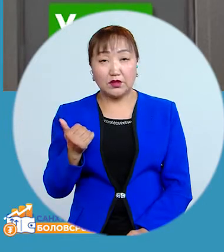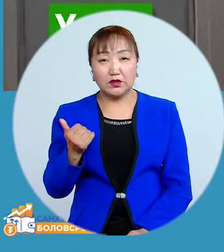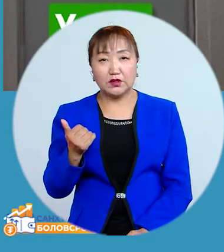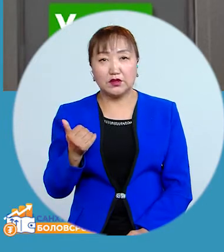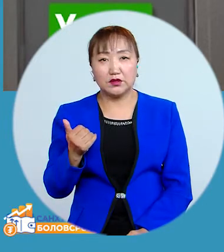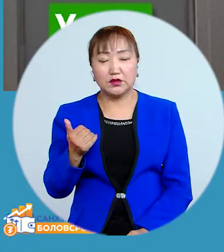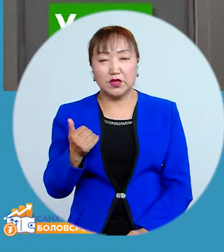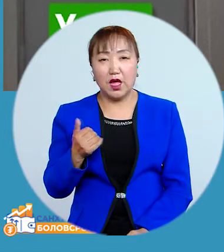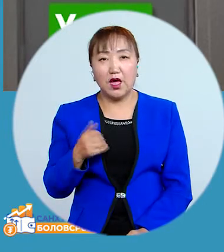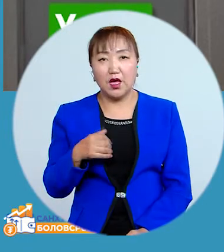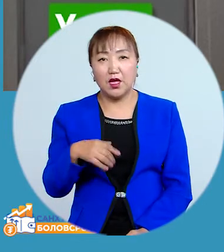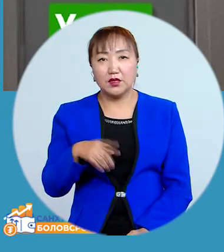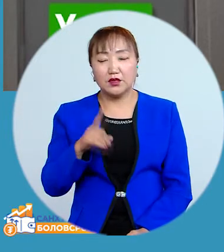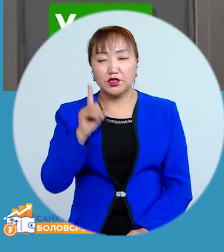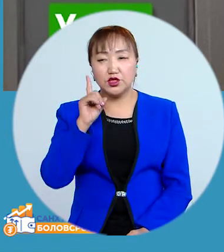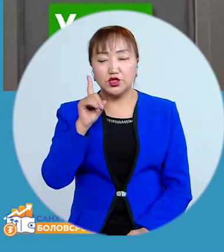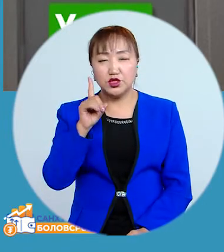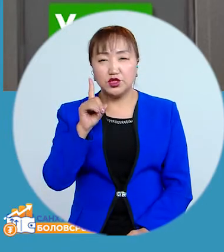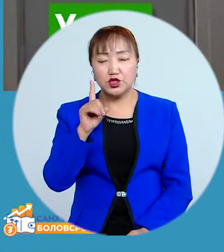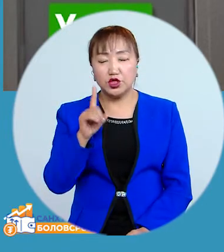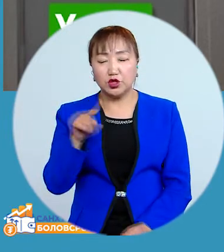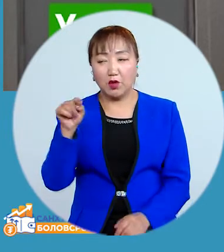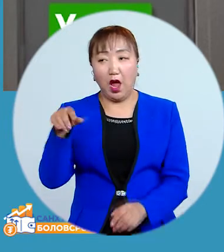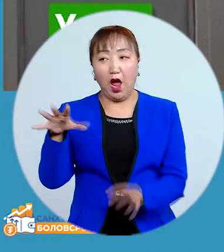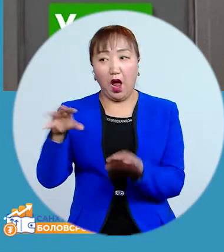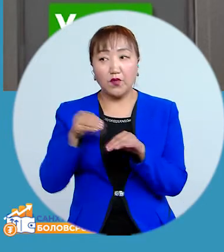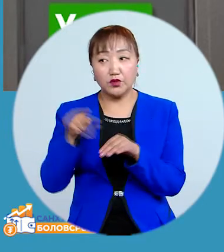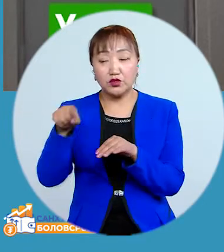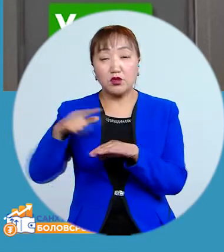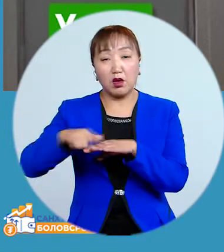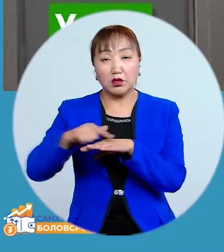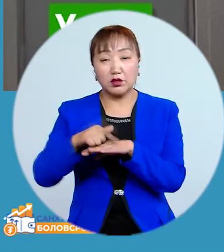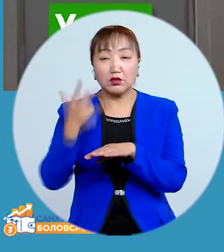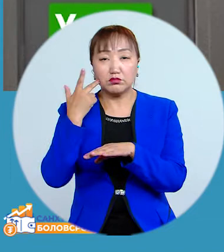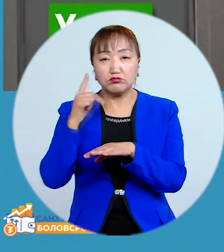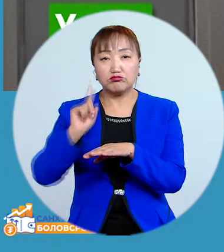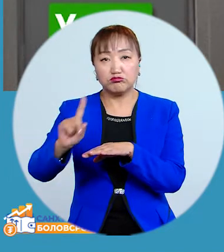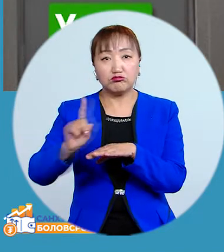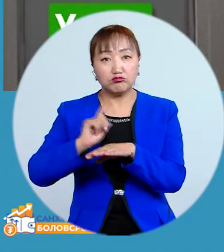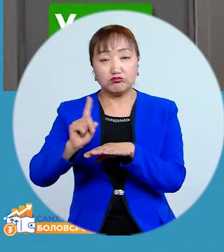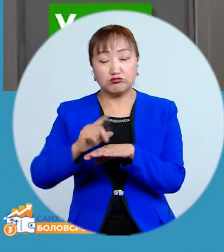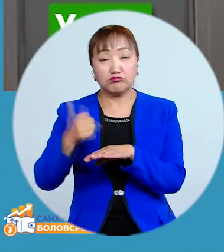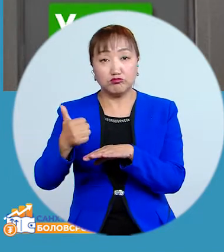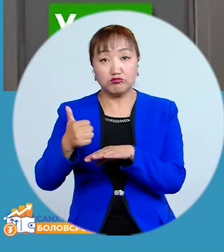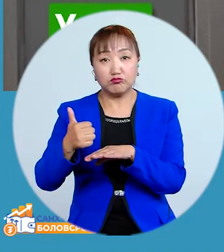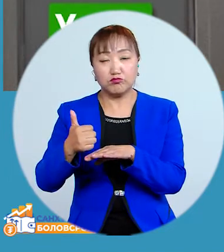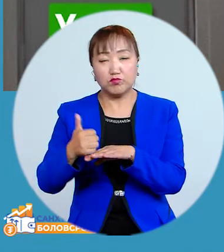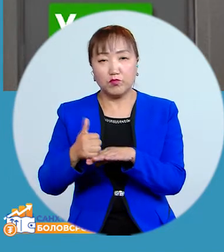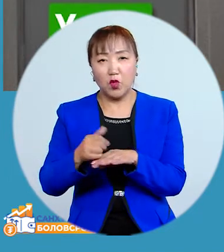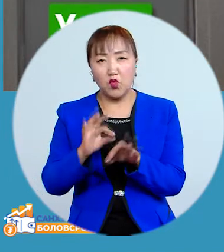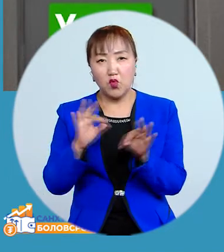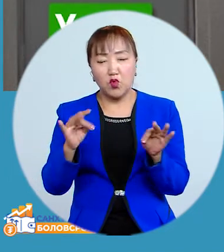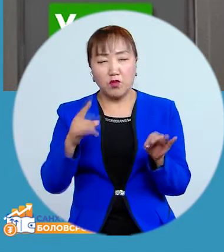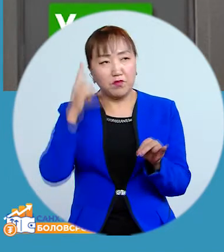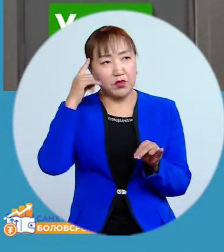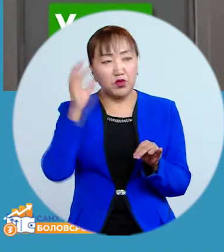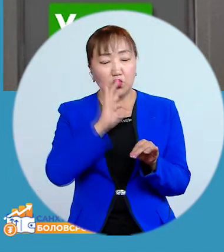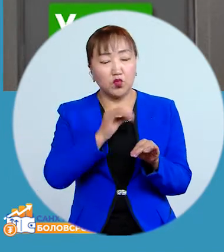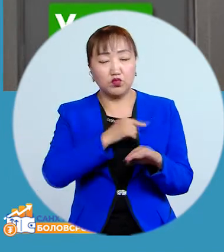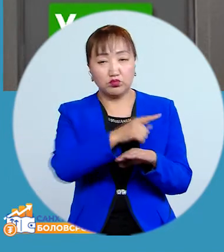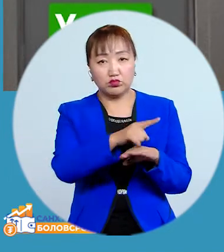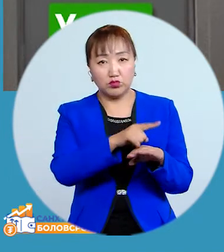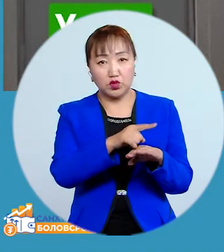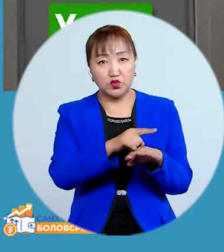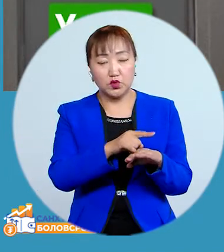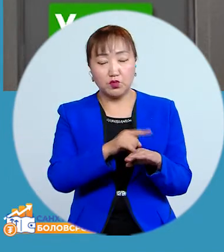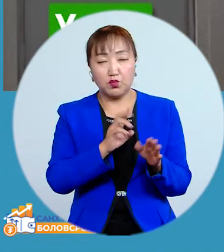ирсэн ATM дээр очиж байвал зүгээр. Яагаад тэгэхээр тухайн одоо ATM-ийг бид нэр одоо мэддэг гэсэн үг. Энэ нь юу гэсэн үг гэхээр ямар нэг одоо